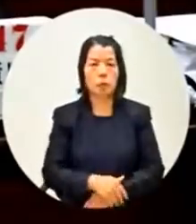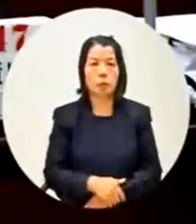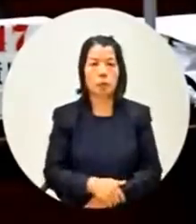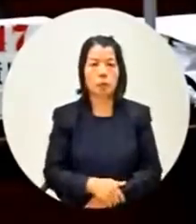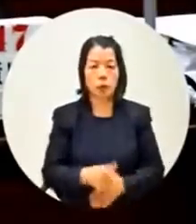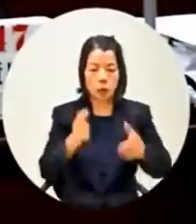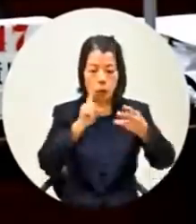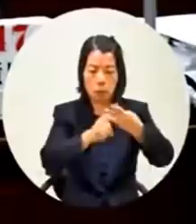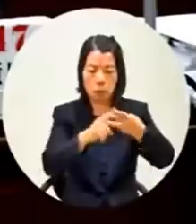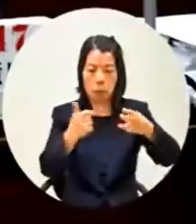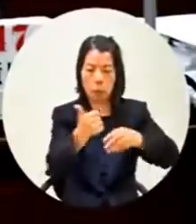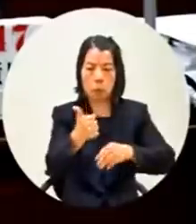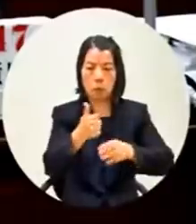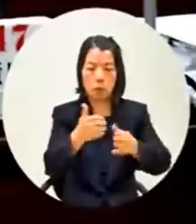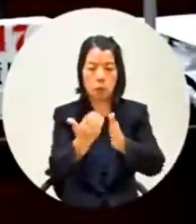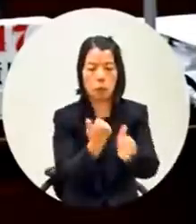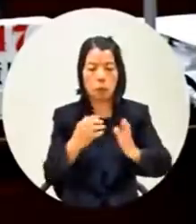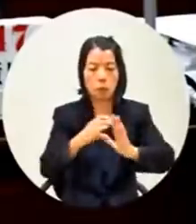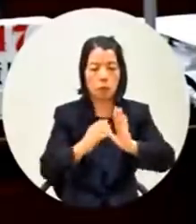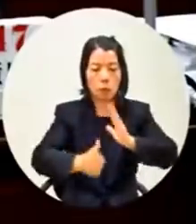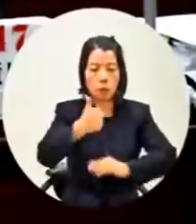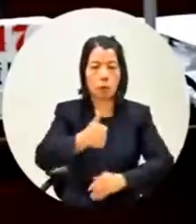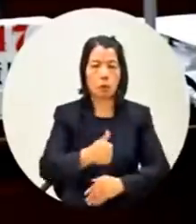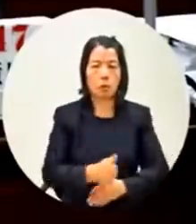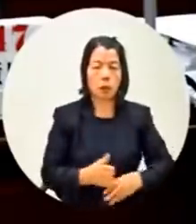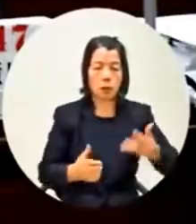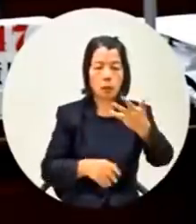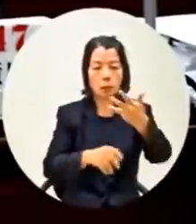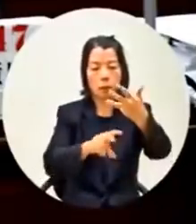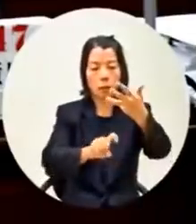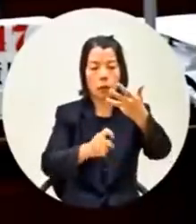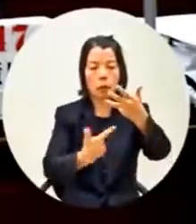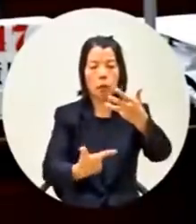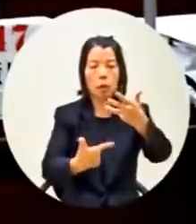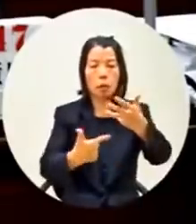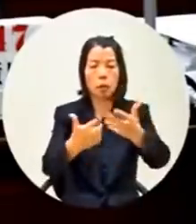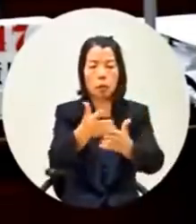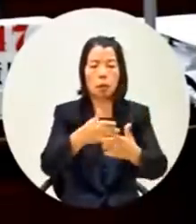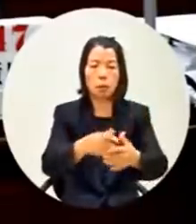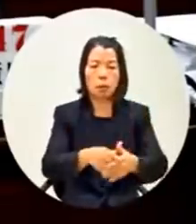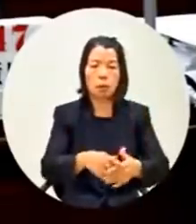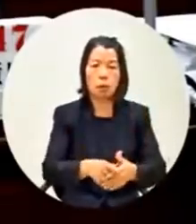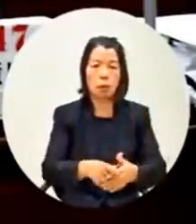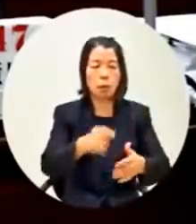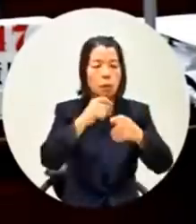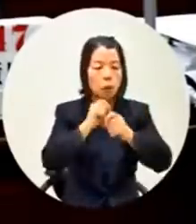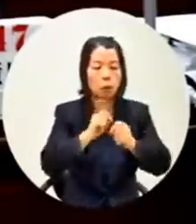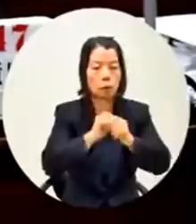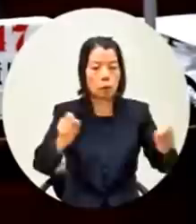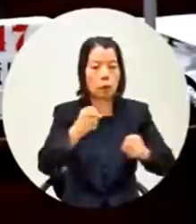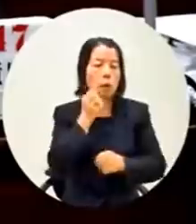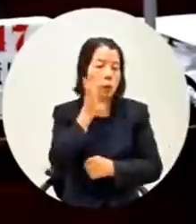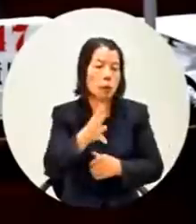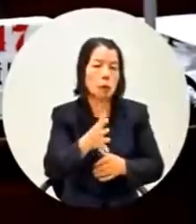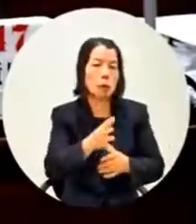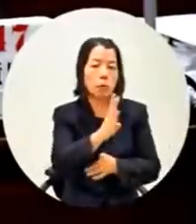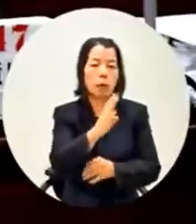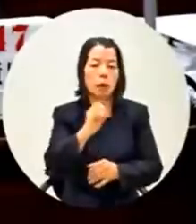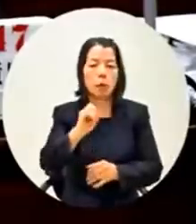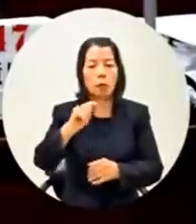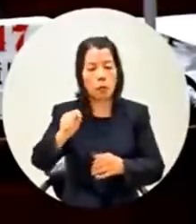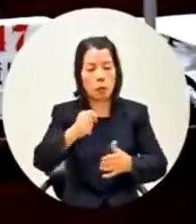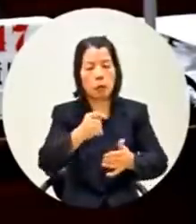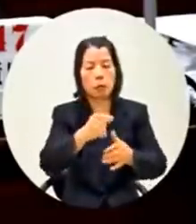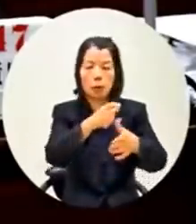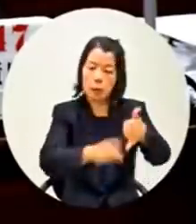王端仁前局长8月16号驳回长荣游艇的 BOT 案之后，他就在10月3